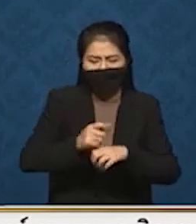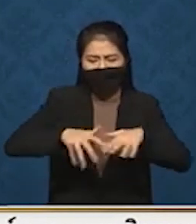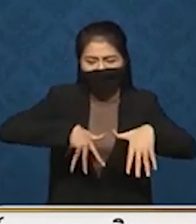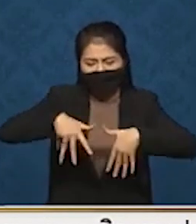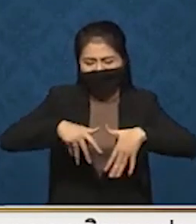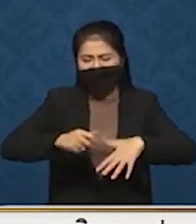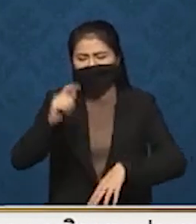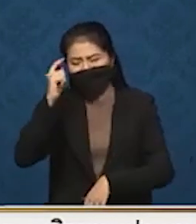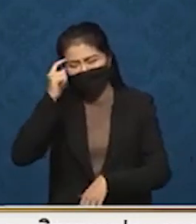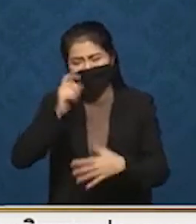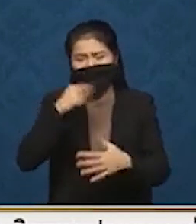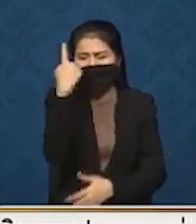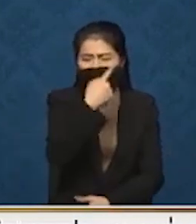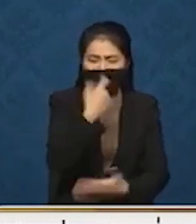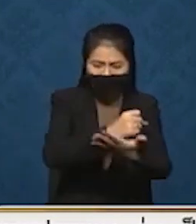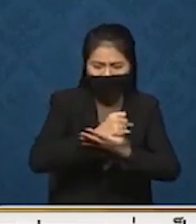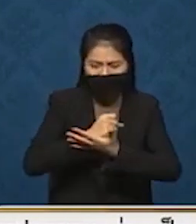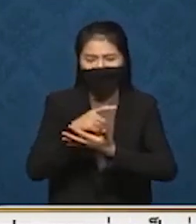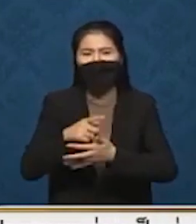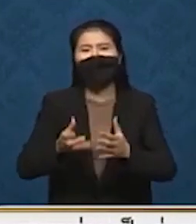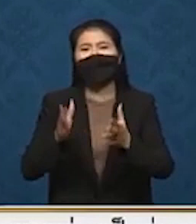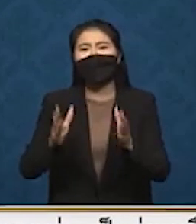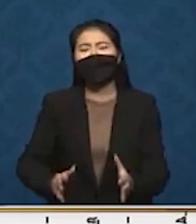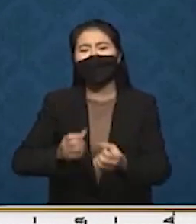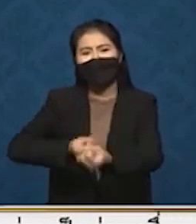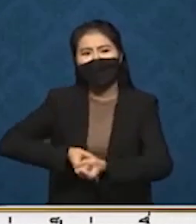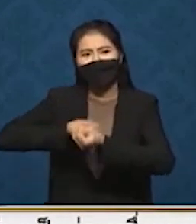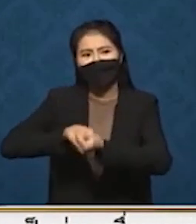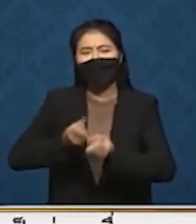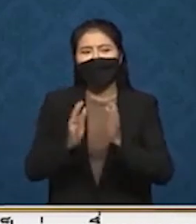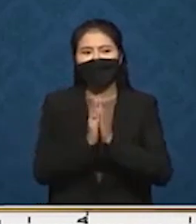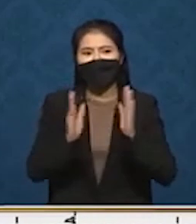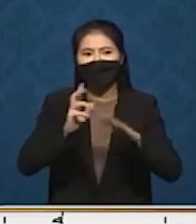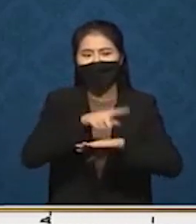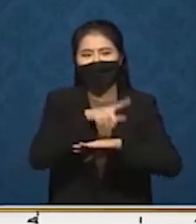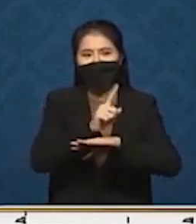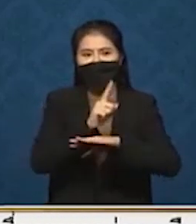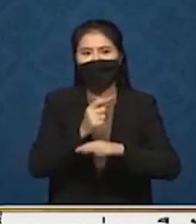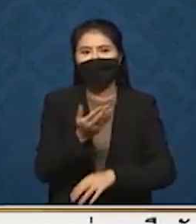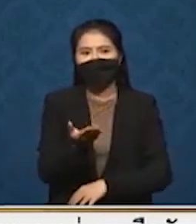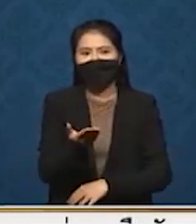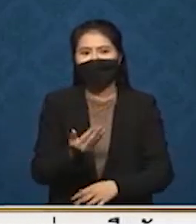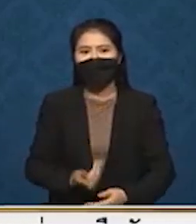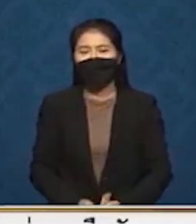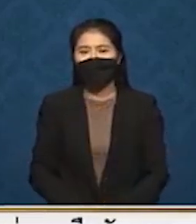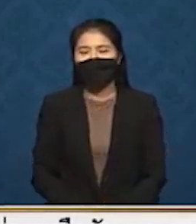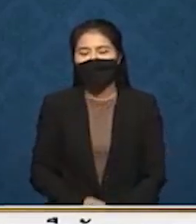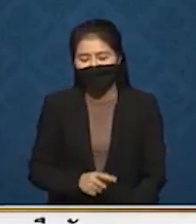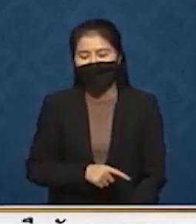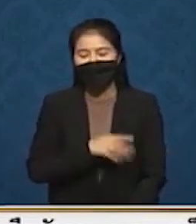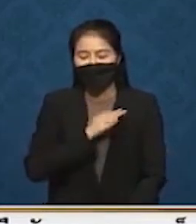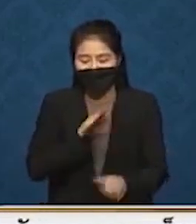รของประเทศไทยไม่รู้จะพึ่งใครแล้วขอบคุณครับท่านประธานครับ ครับวิเชษครับก็ด้วยความเห็นใจนะ